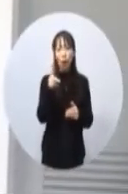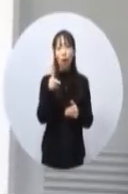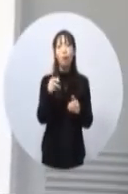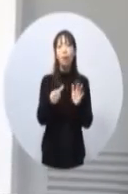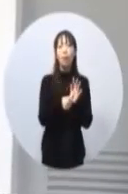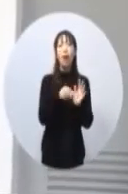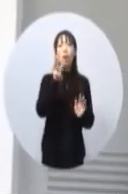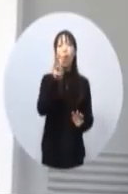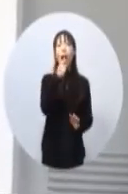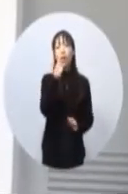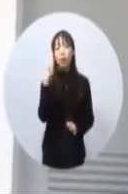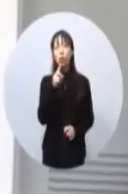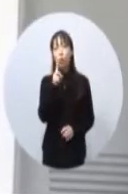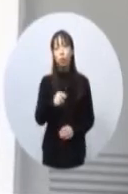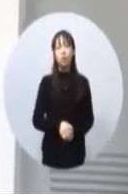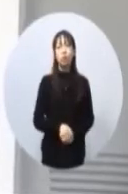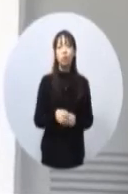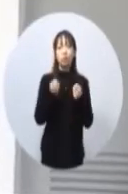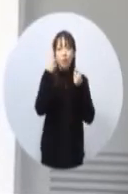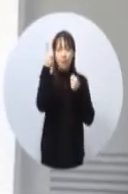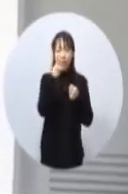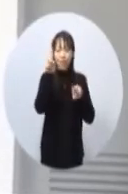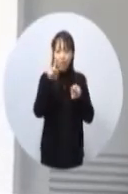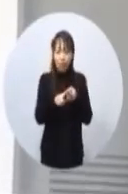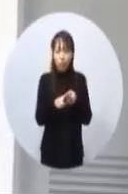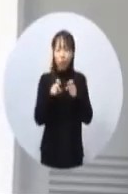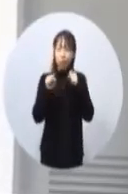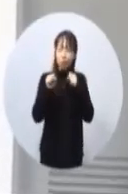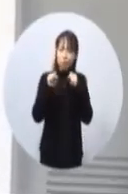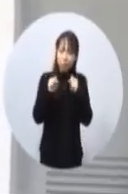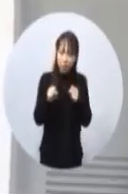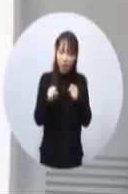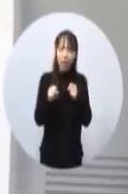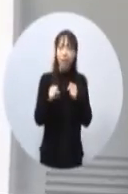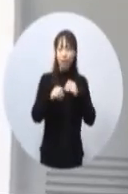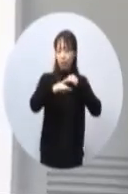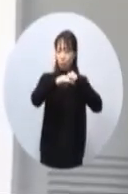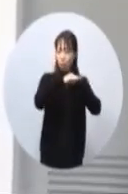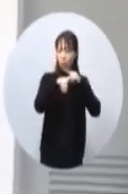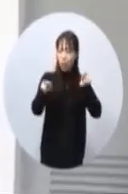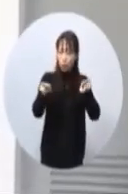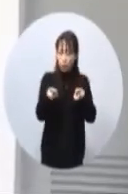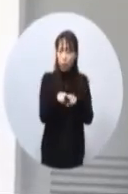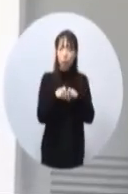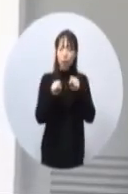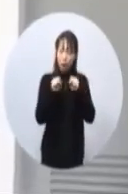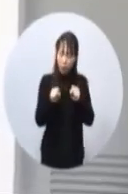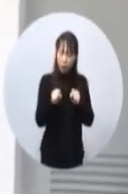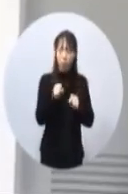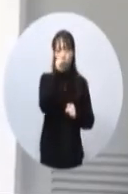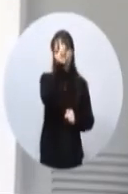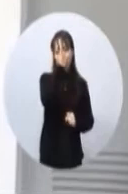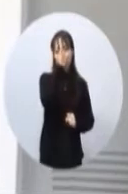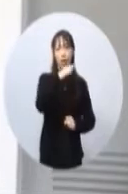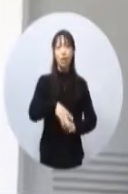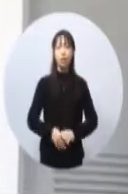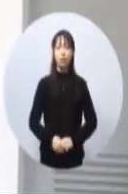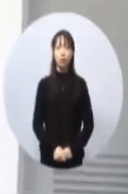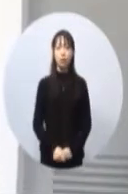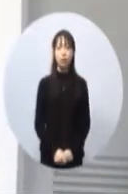ます新人らしくフレッシュさあ忘れずに同期一丸となって頑張りますのでよろしくお願い致します